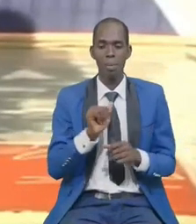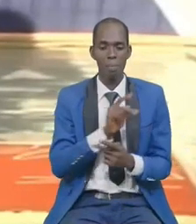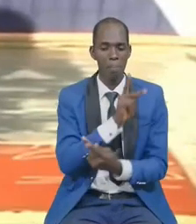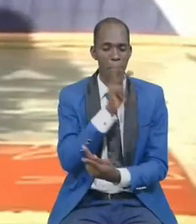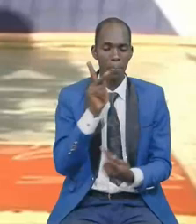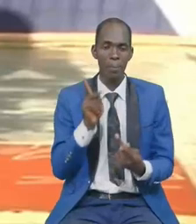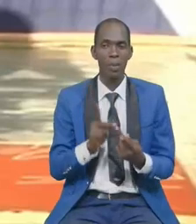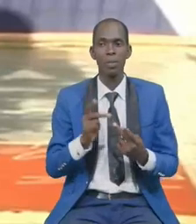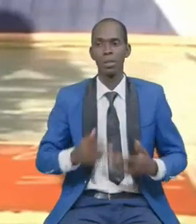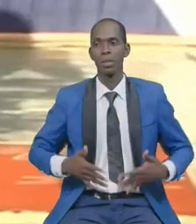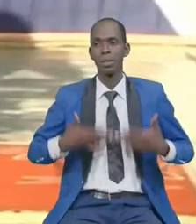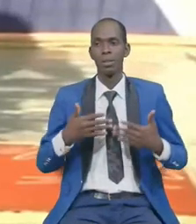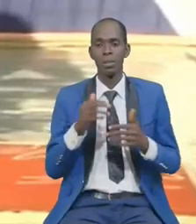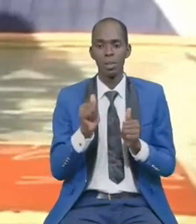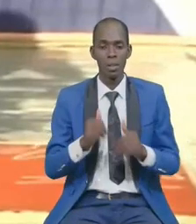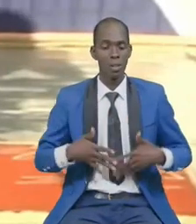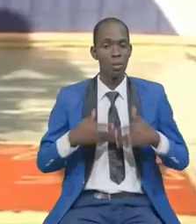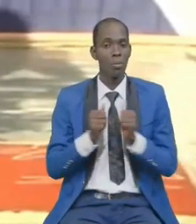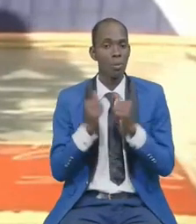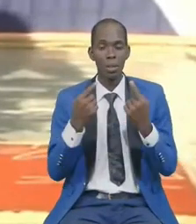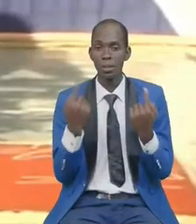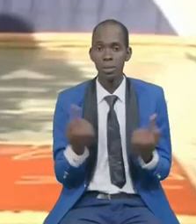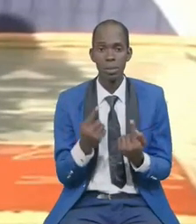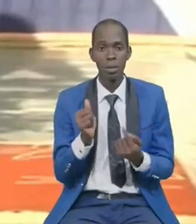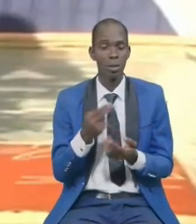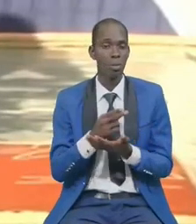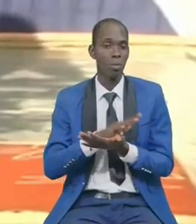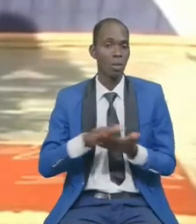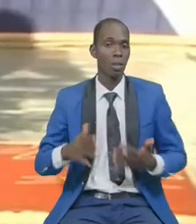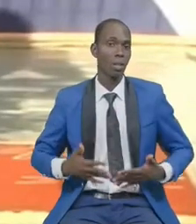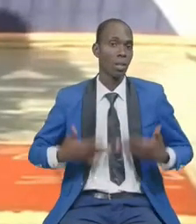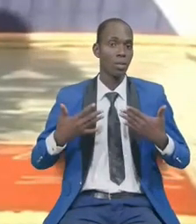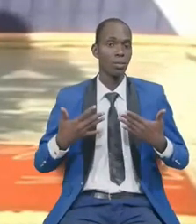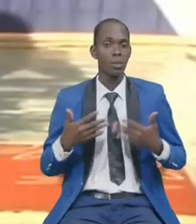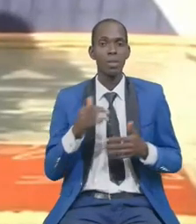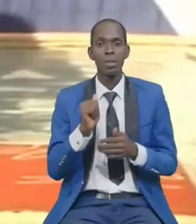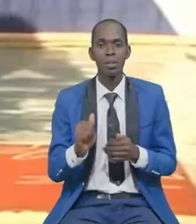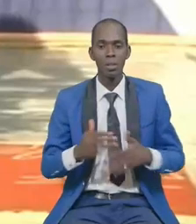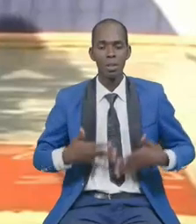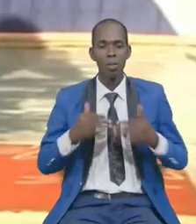vie sans péché, une vie sainte, une vie sans tache,